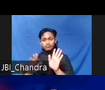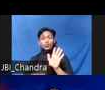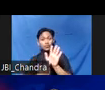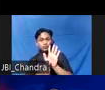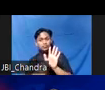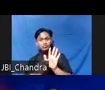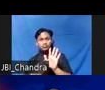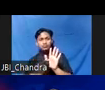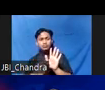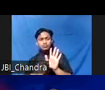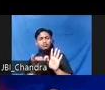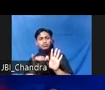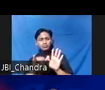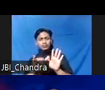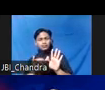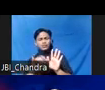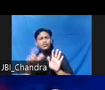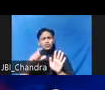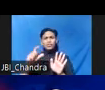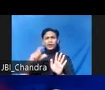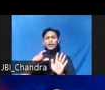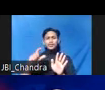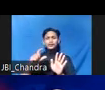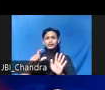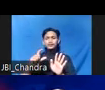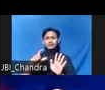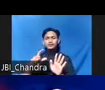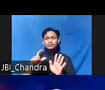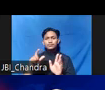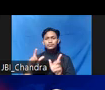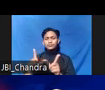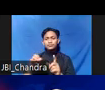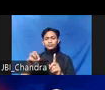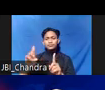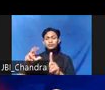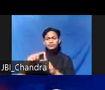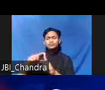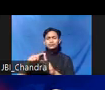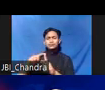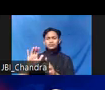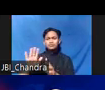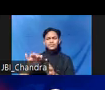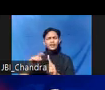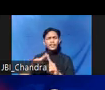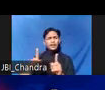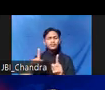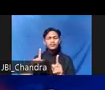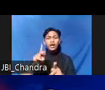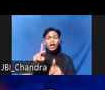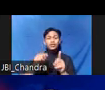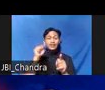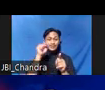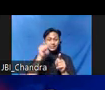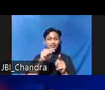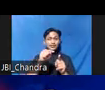yang muncul cuman dokumennya aja ketika diklik preferensinya itu tidak keluar apa-apa Mas